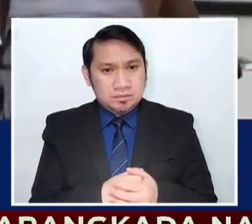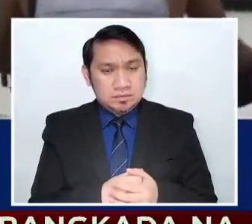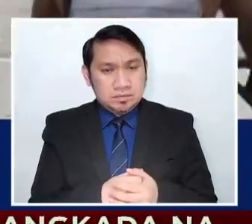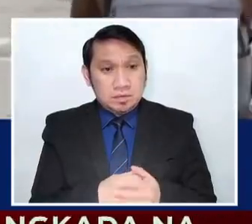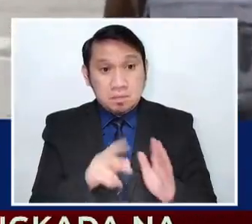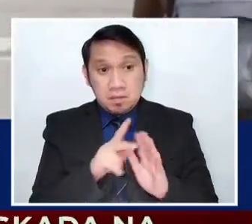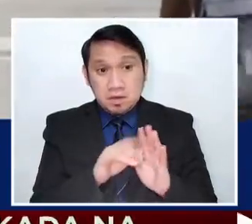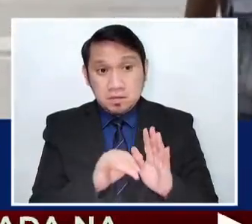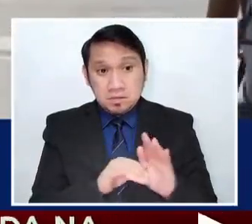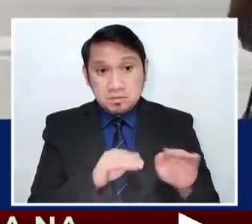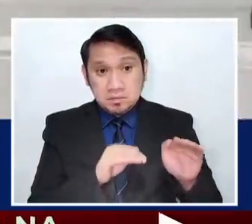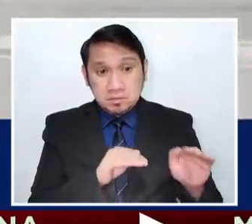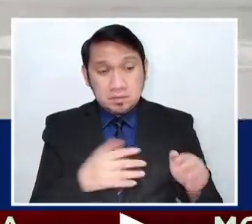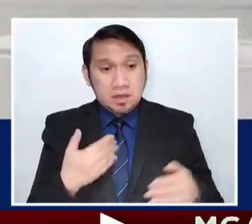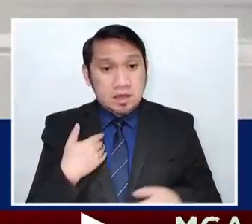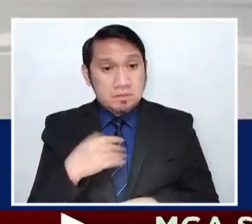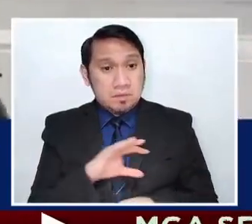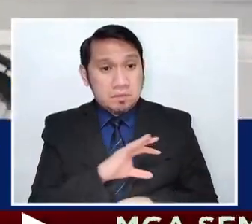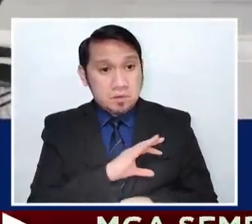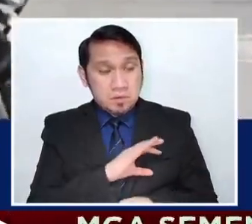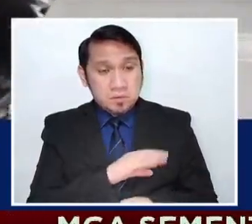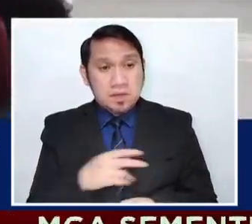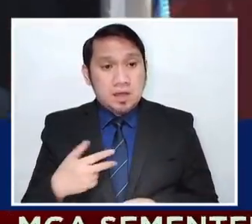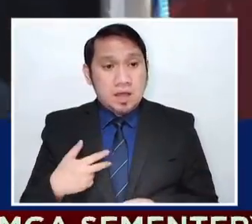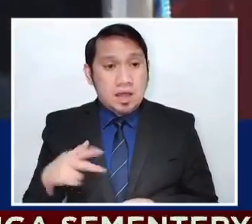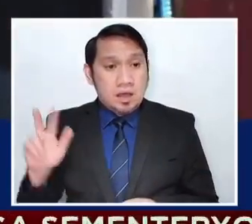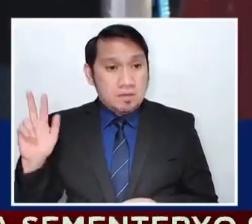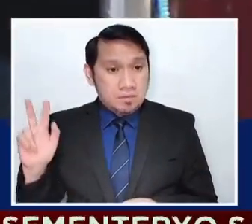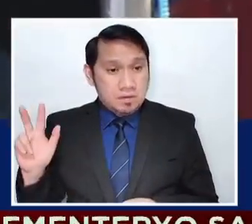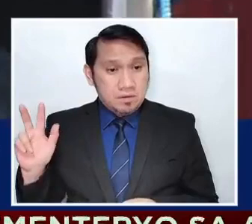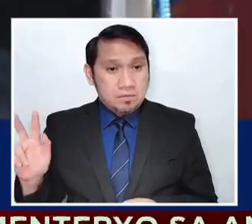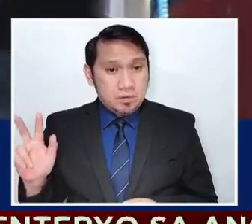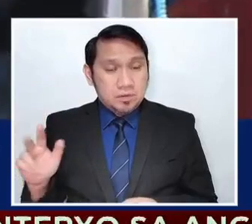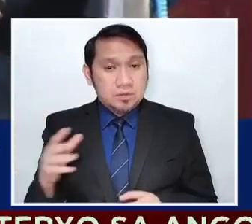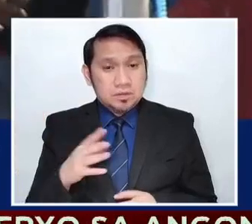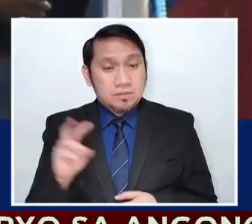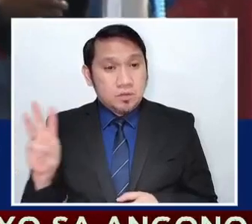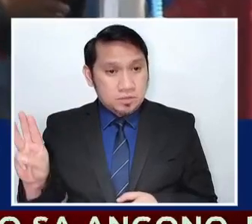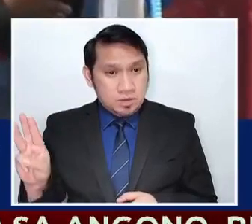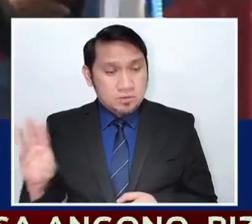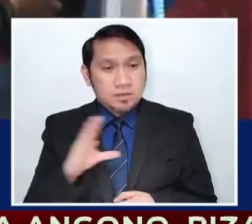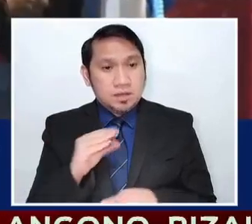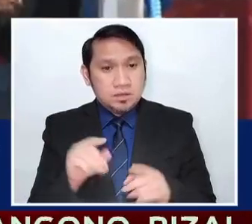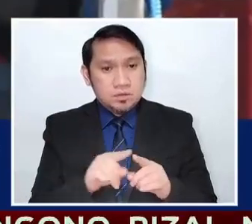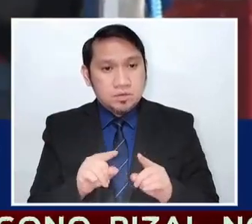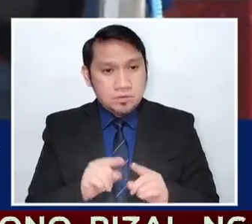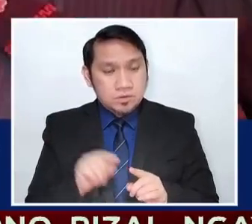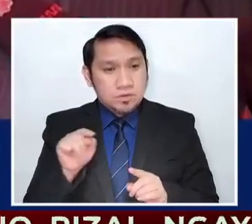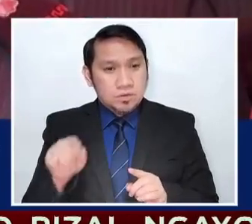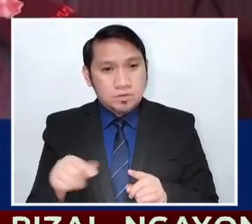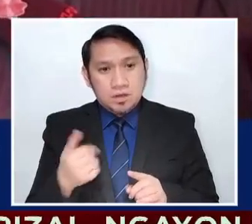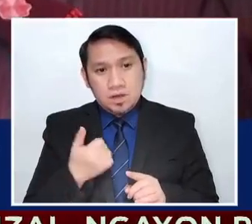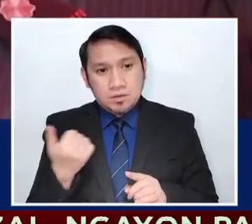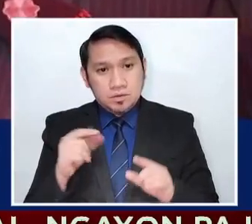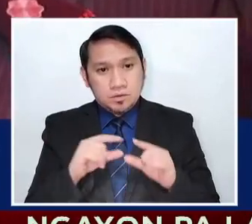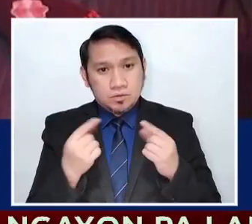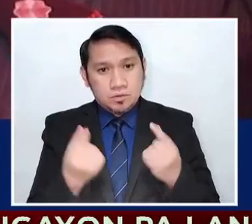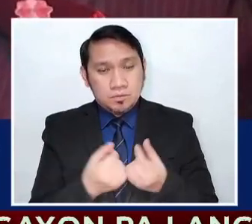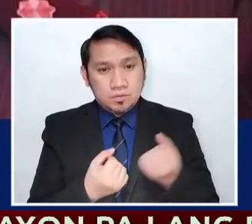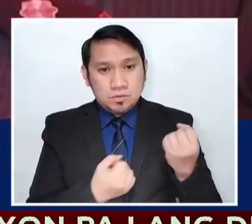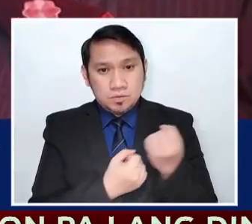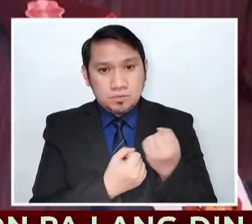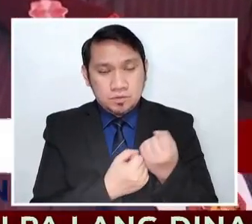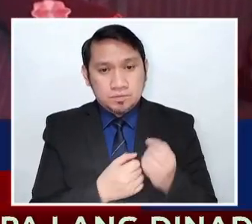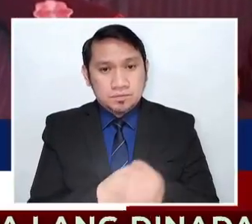pulis, nakadeploy ang mga Boy Scout, tauhan ng munisipyo at iba pang volunteer groups para umasiste. Open naman po siya 24